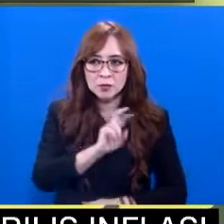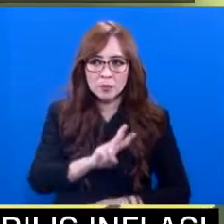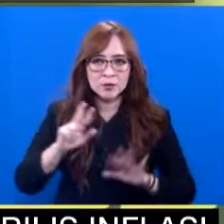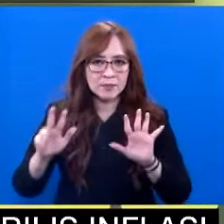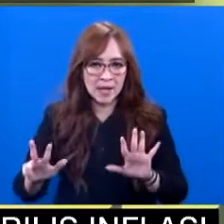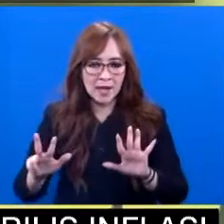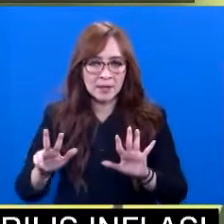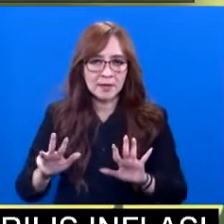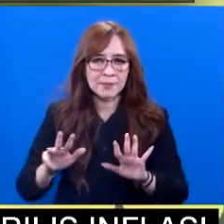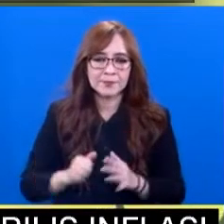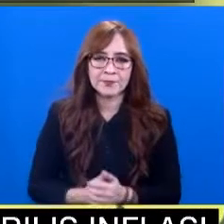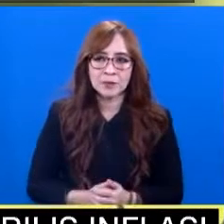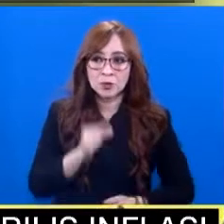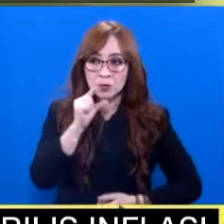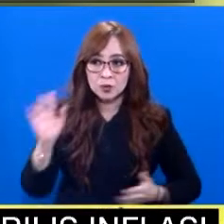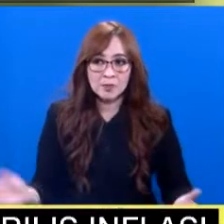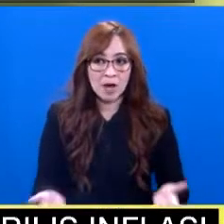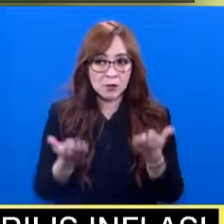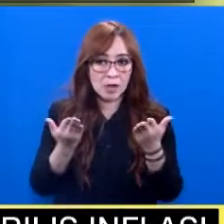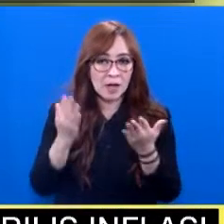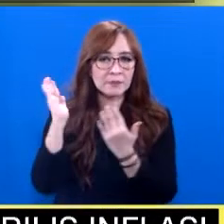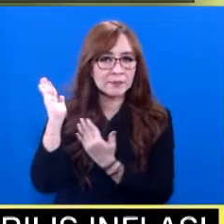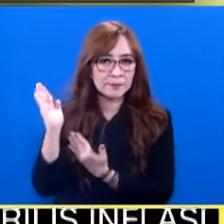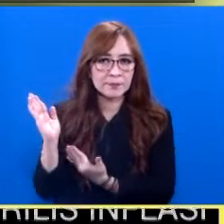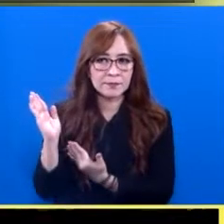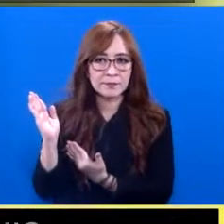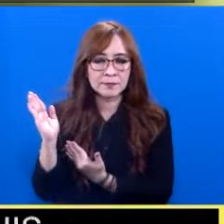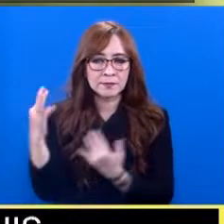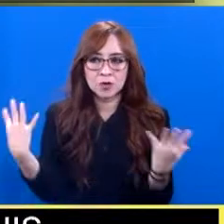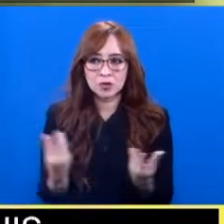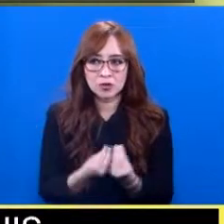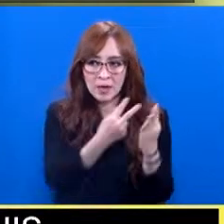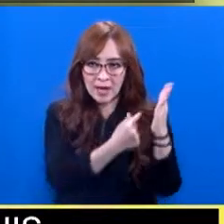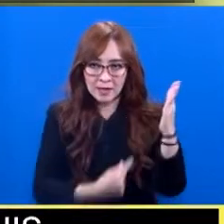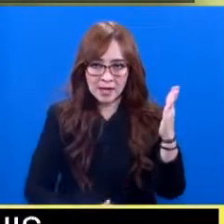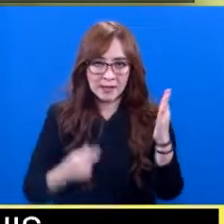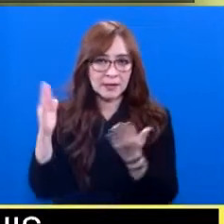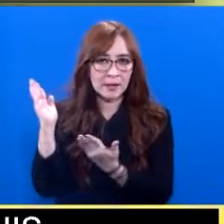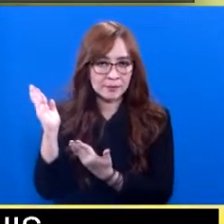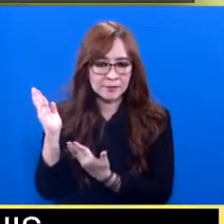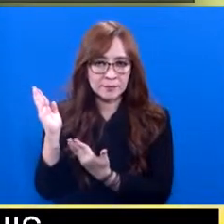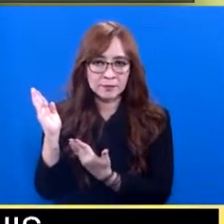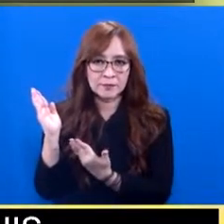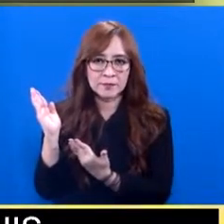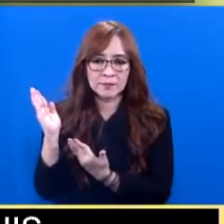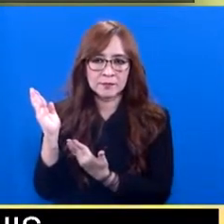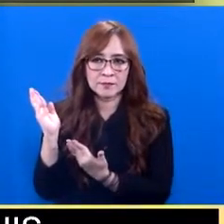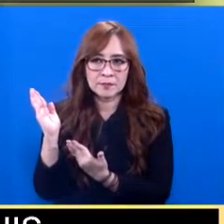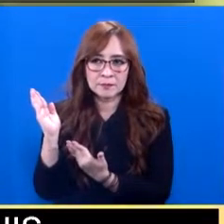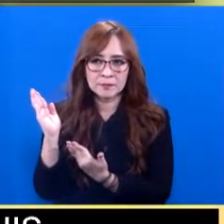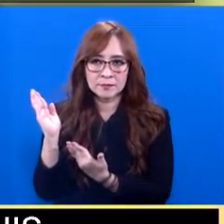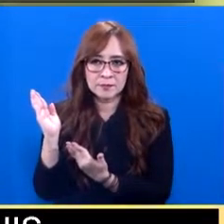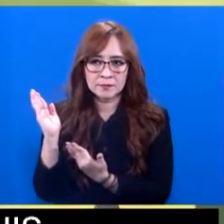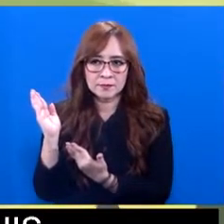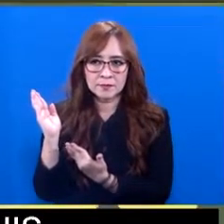Untuk pembangunan berbagai sarana prasarana serta fasilitas personel, total anggaran yang dibutuhkan direncanakan mencapai Rp121